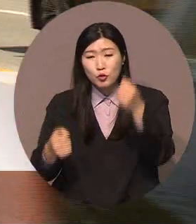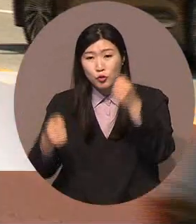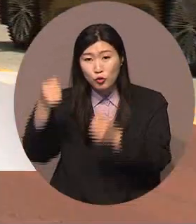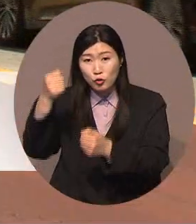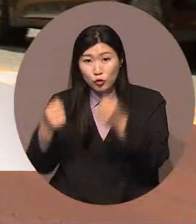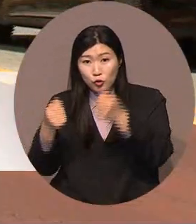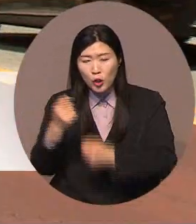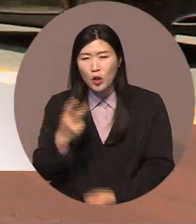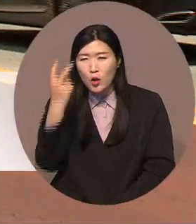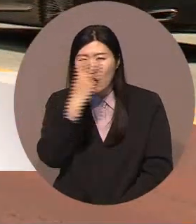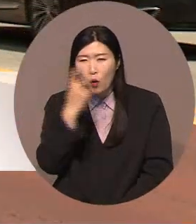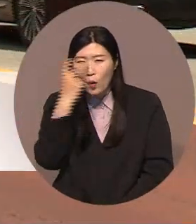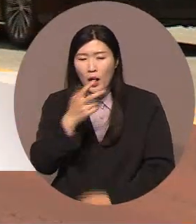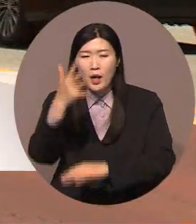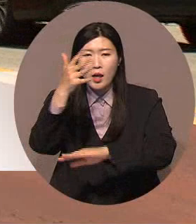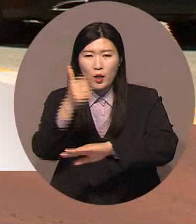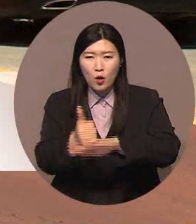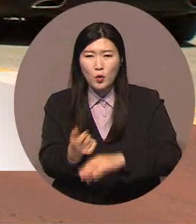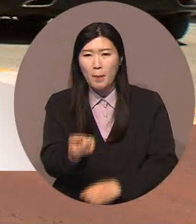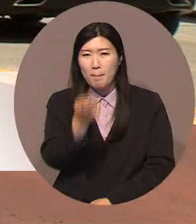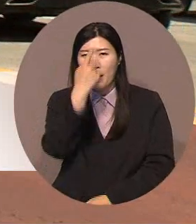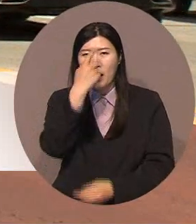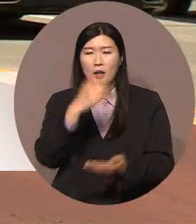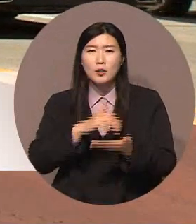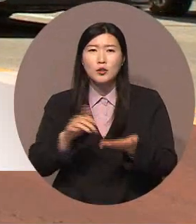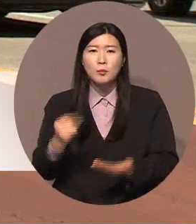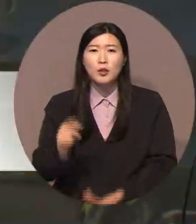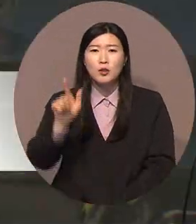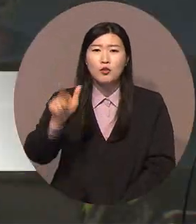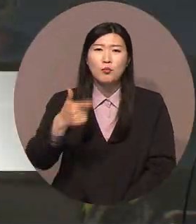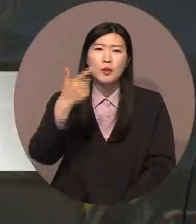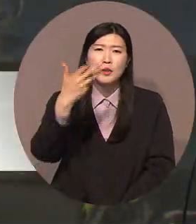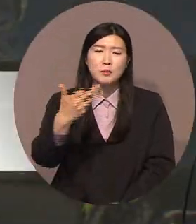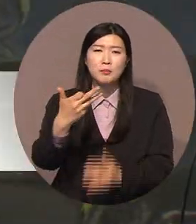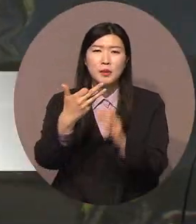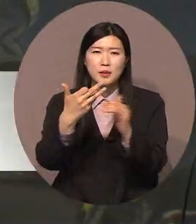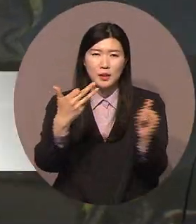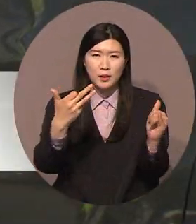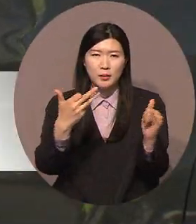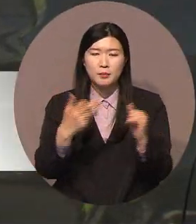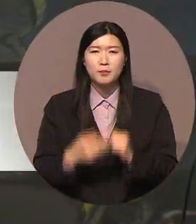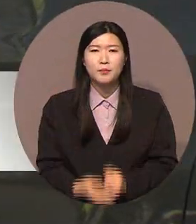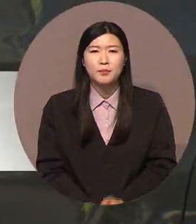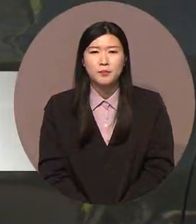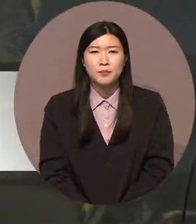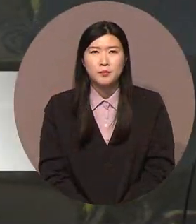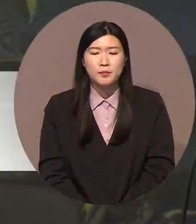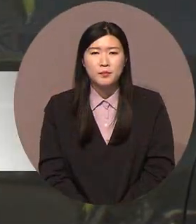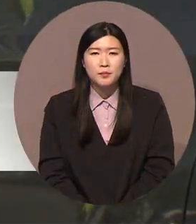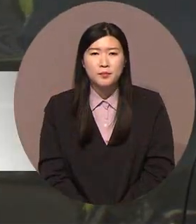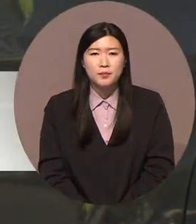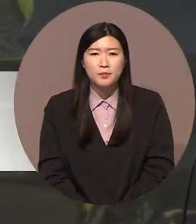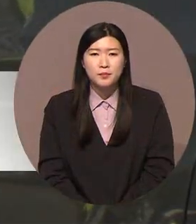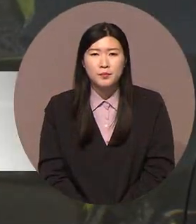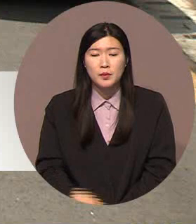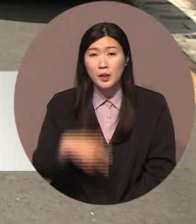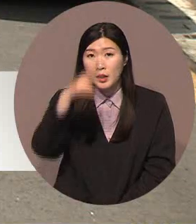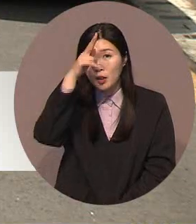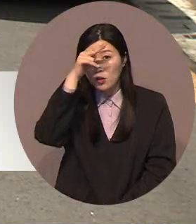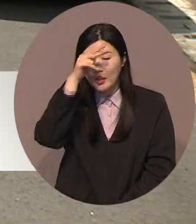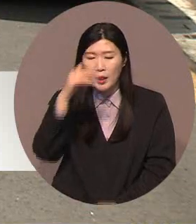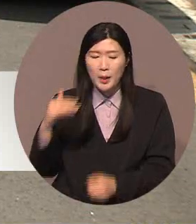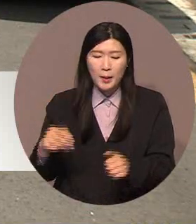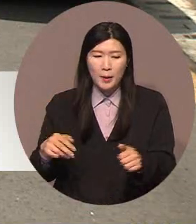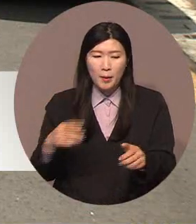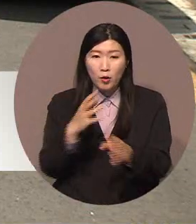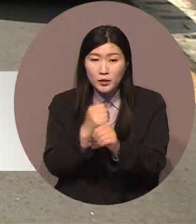이후 대전과 세종 충남에서 음주단속으로 6백열 8명이 적발된 것으로 나타났습니다 경찰이 사고